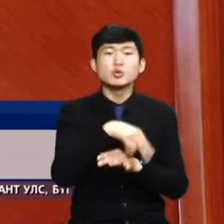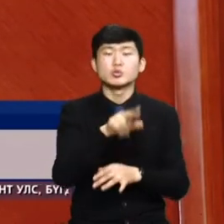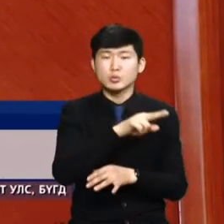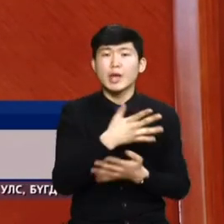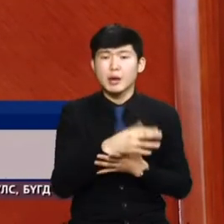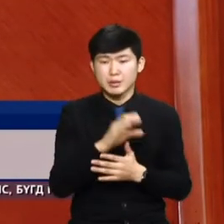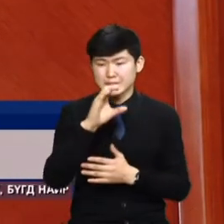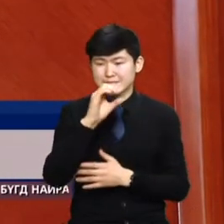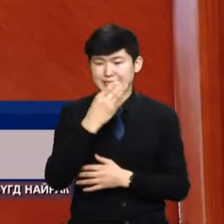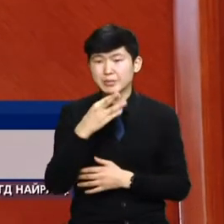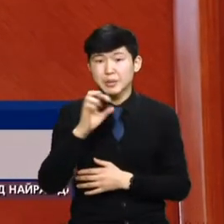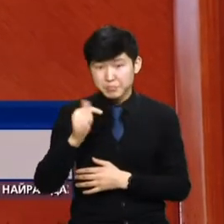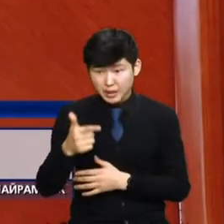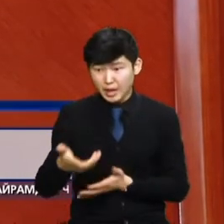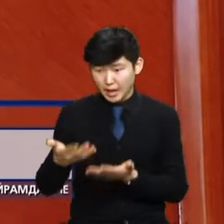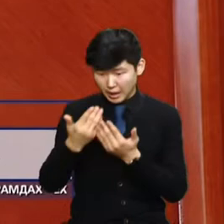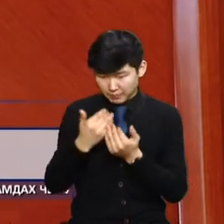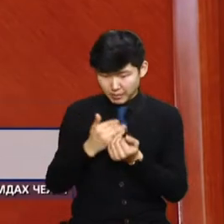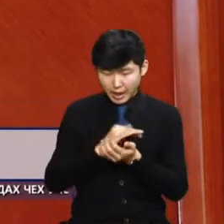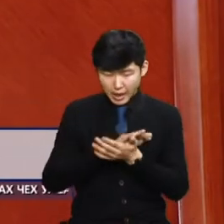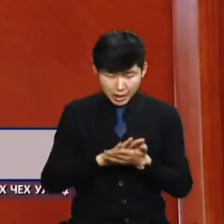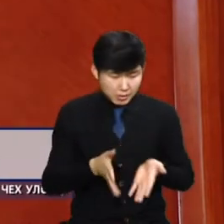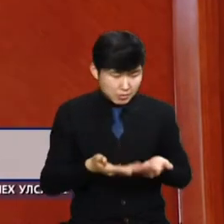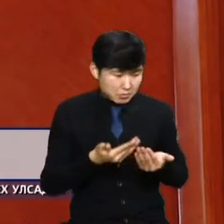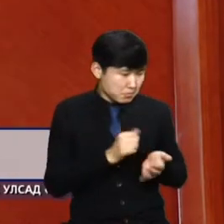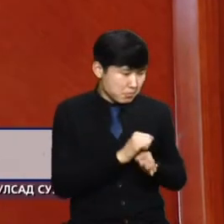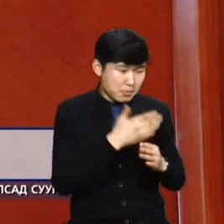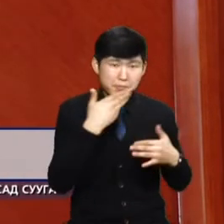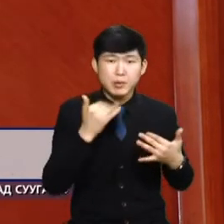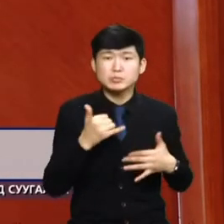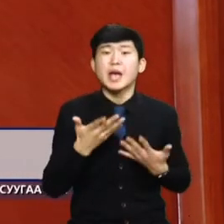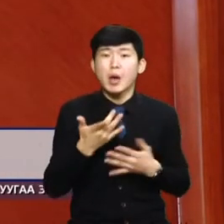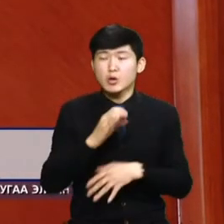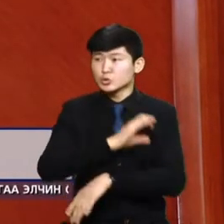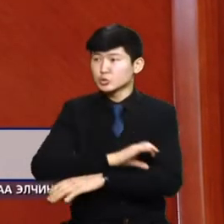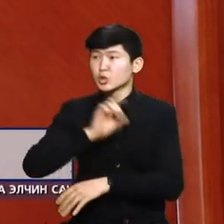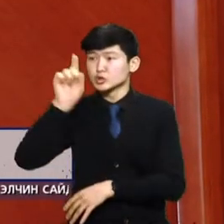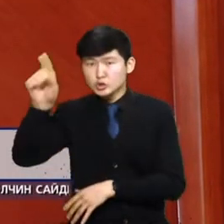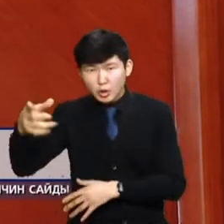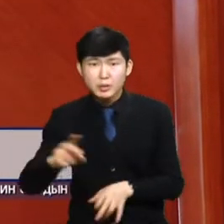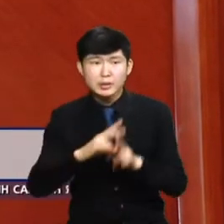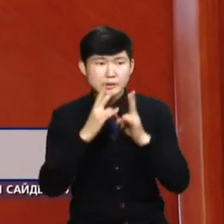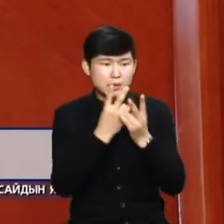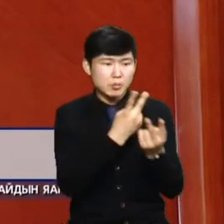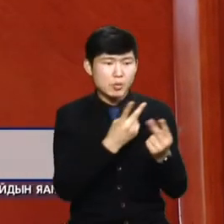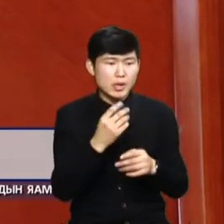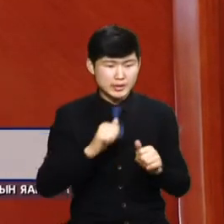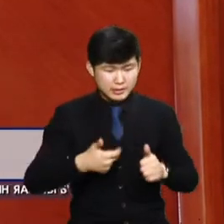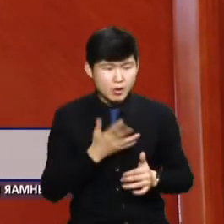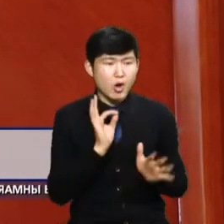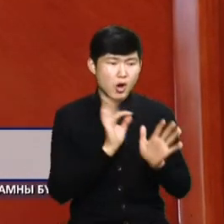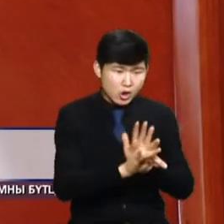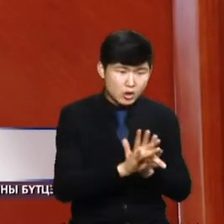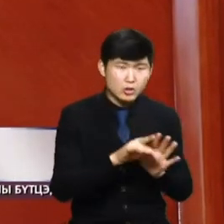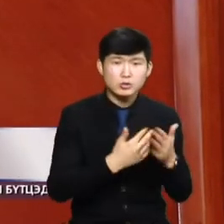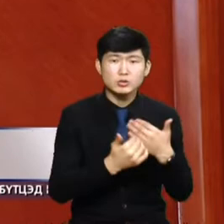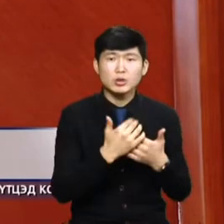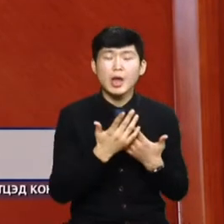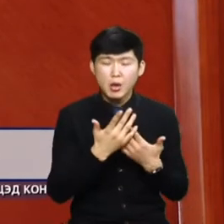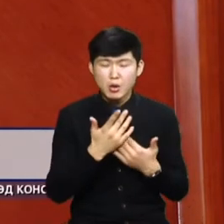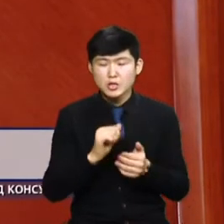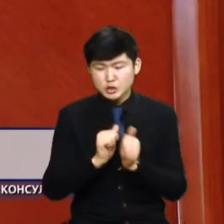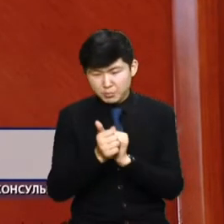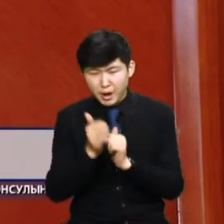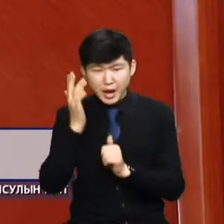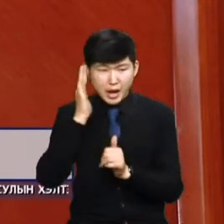охтууд сарын одоо тэмдгийн үед ариун цэврийн хэрэглэл хангалтгүй байгаа тохиолдолд сургуультай явах, за нийгмийн үйлчлэг нэгтгэлтэй оролцох, тэр дотор одоо урлагийн